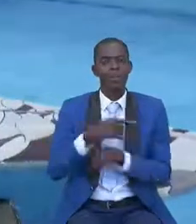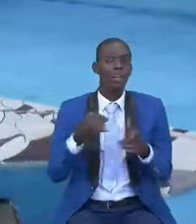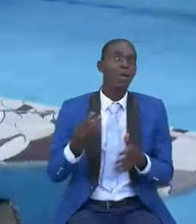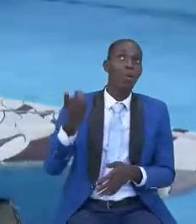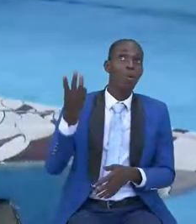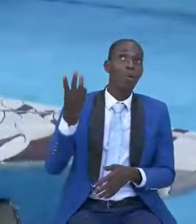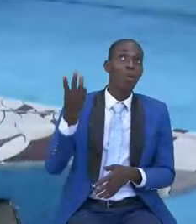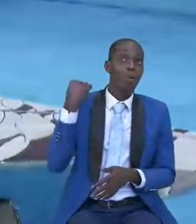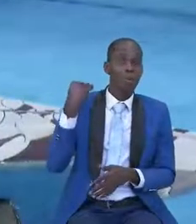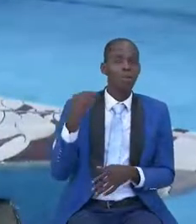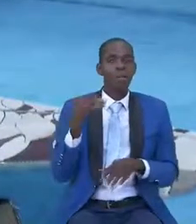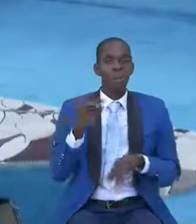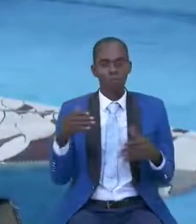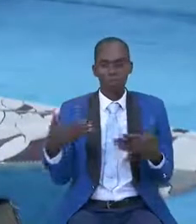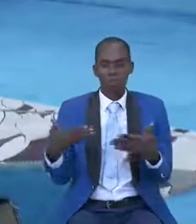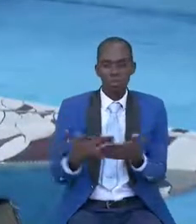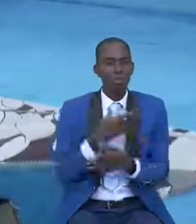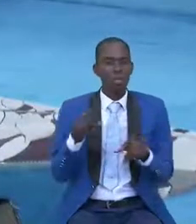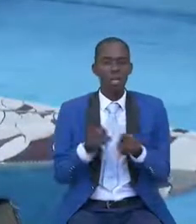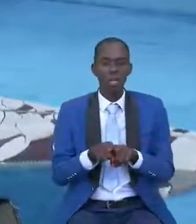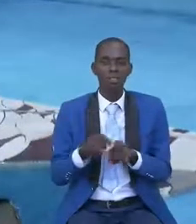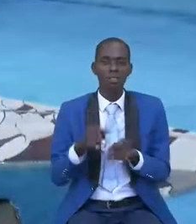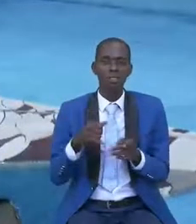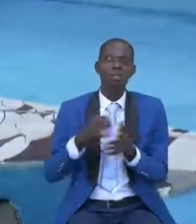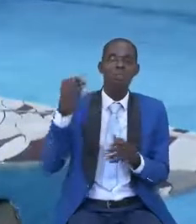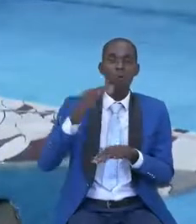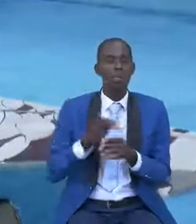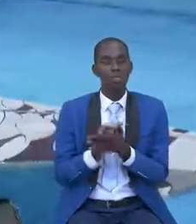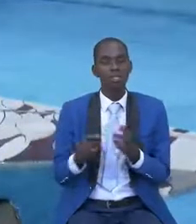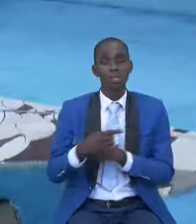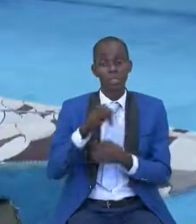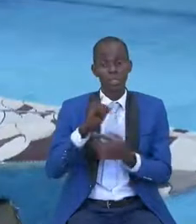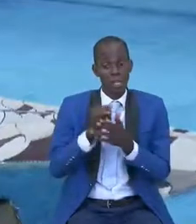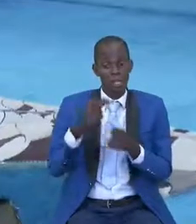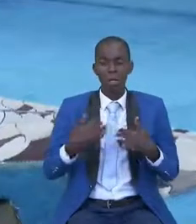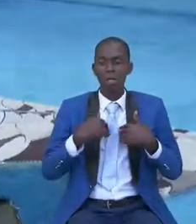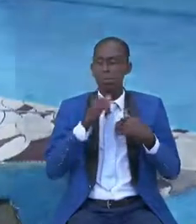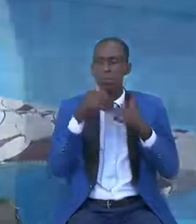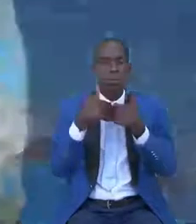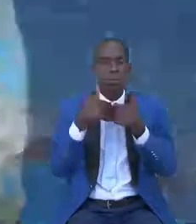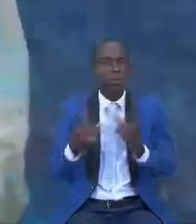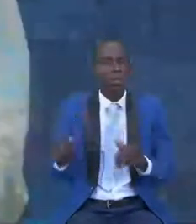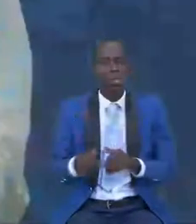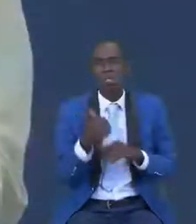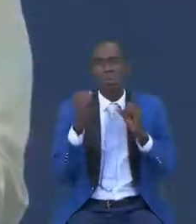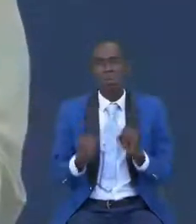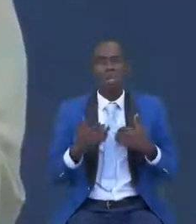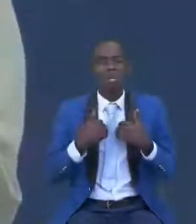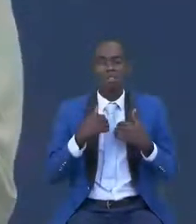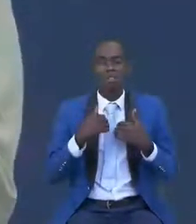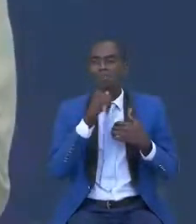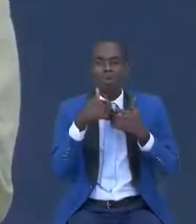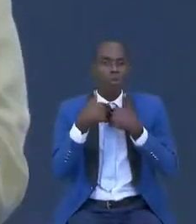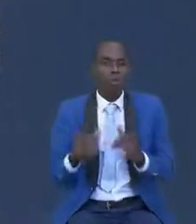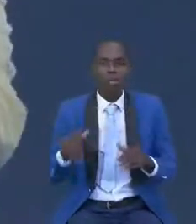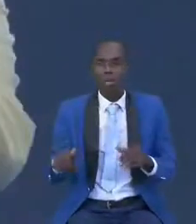toujours aussi frais aujourd'hui qu'il l'était hier. Ce nom n'a pas perdu de puissance.